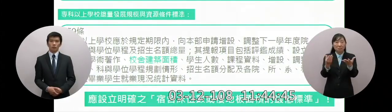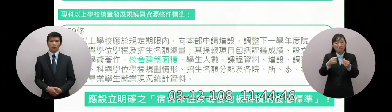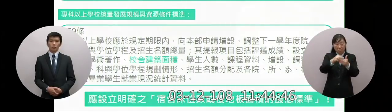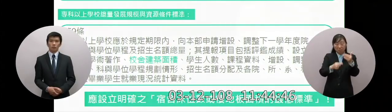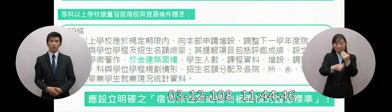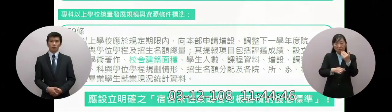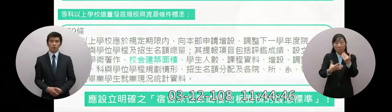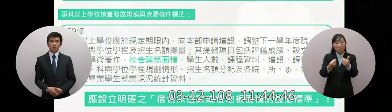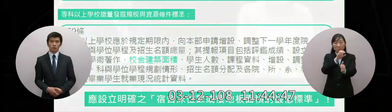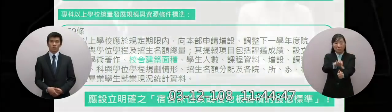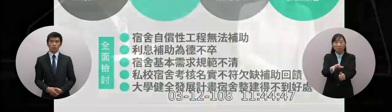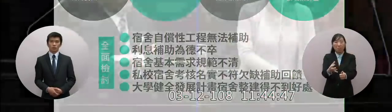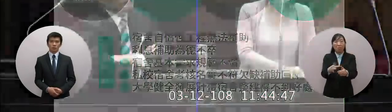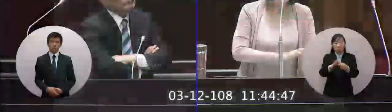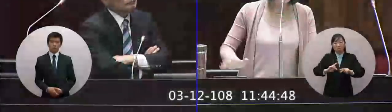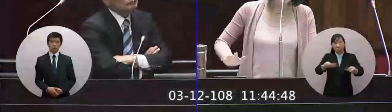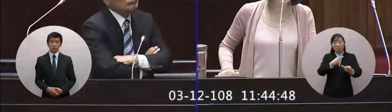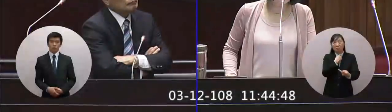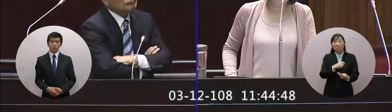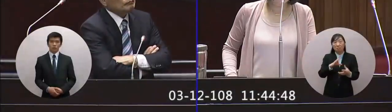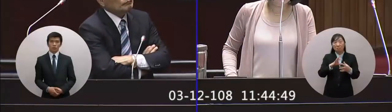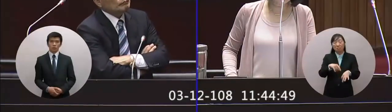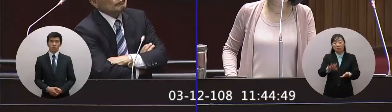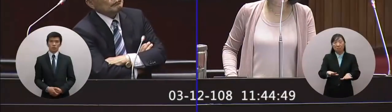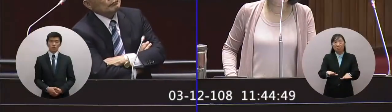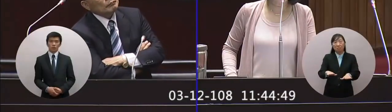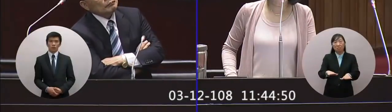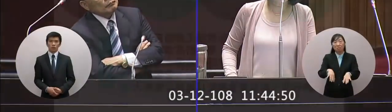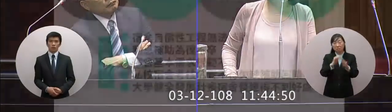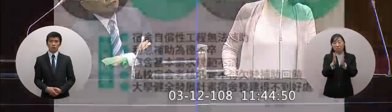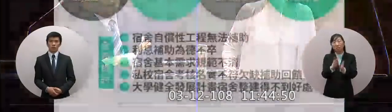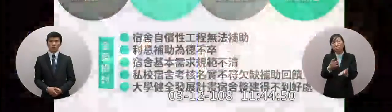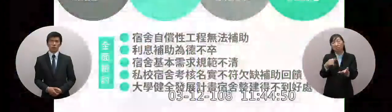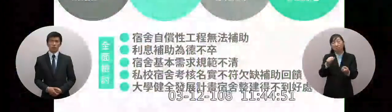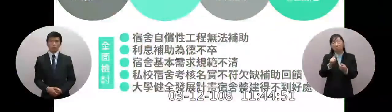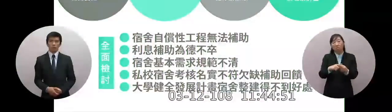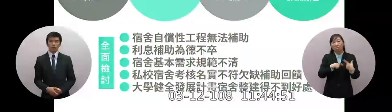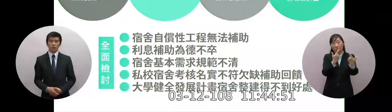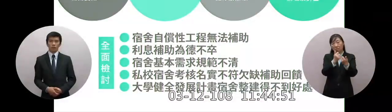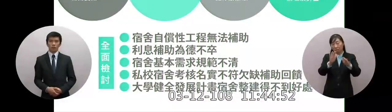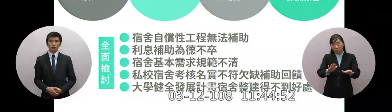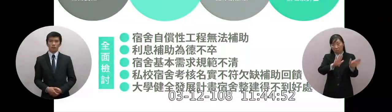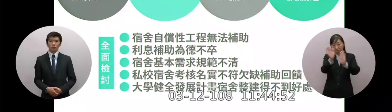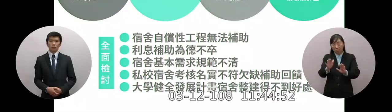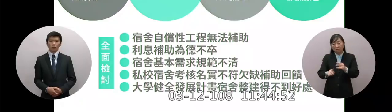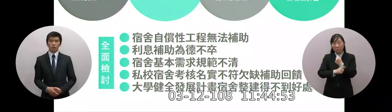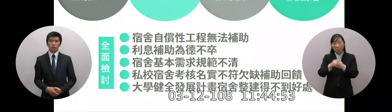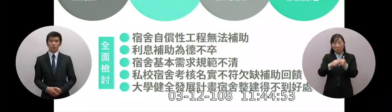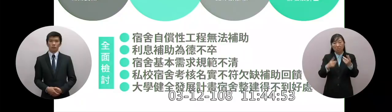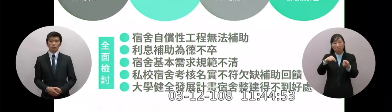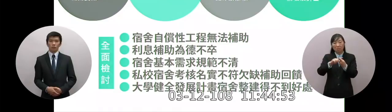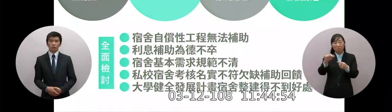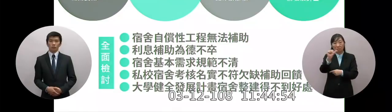范，要改进。下一页，所以简单讲，全面松绑，与时俱进，相关的法规有